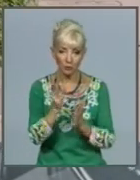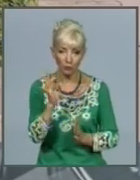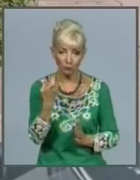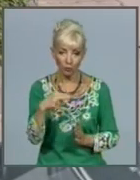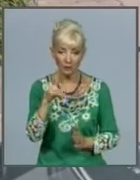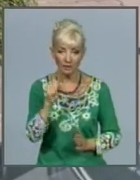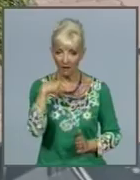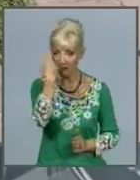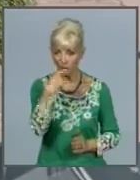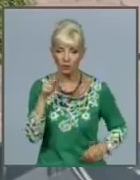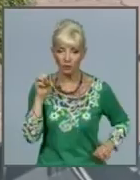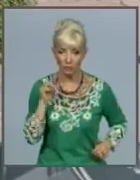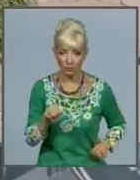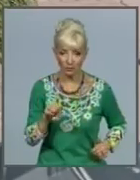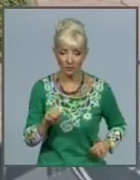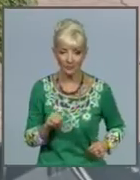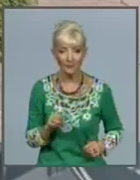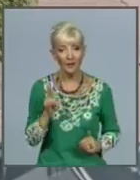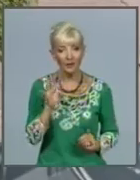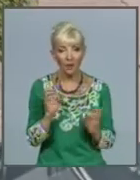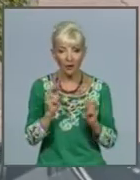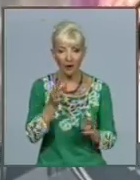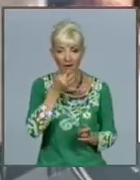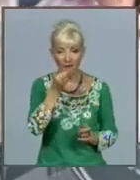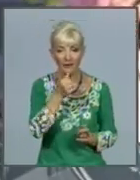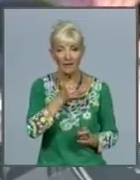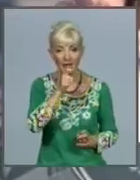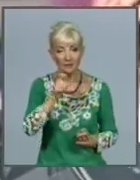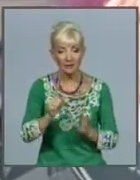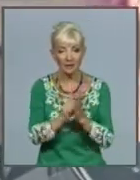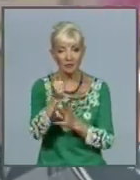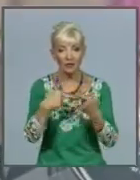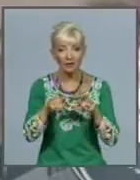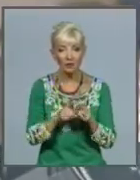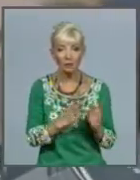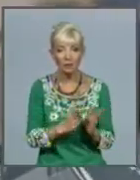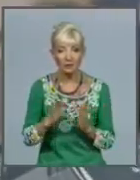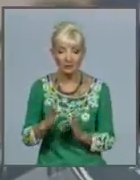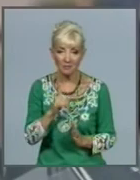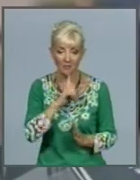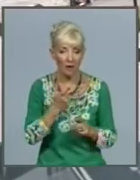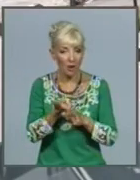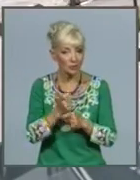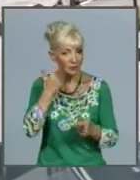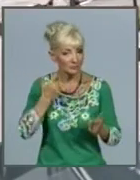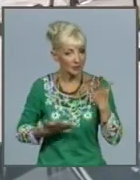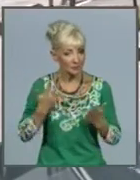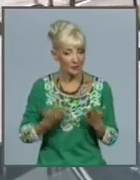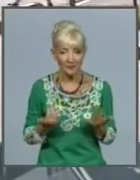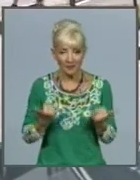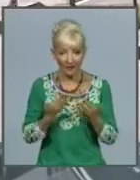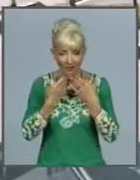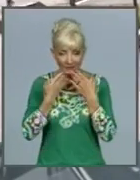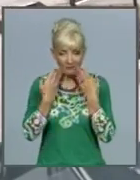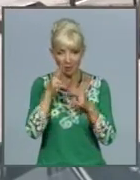рахунок. Втім, як відзначають експерти, впровадження такої системи досить сумнівне, адже наразі немає регуляторних актів